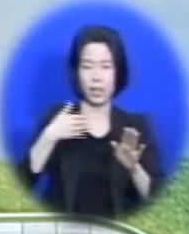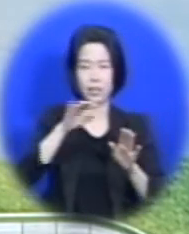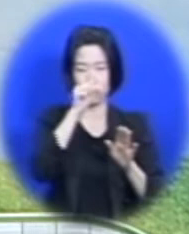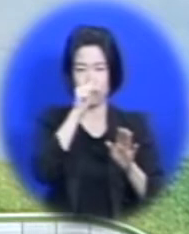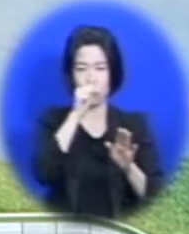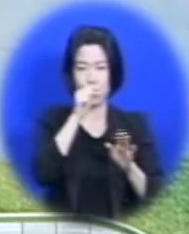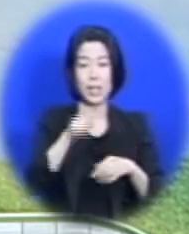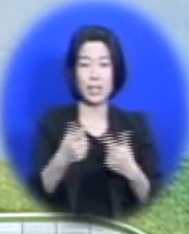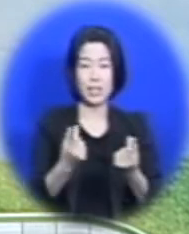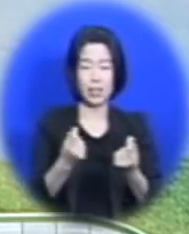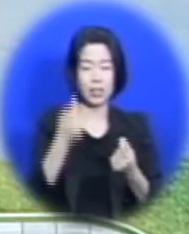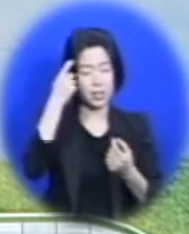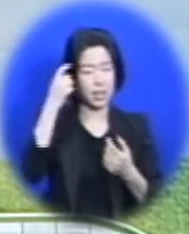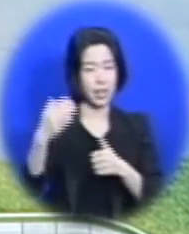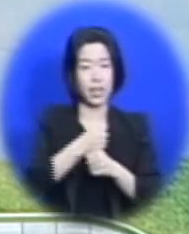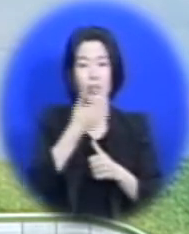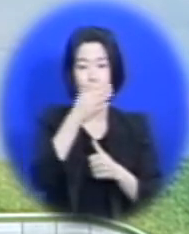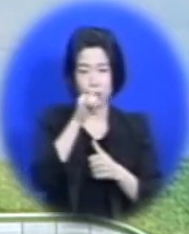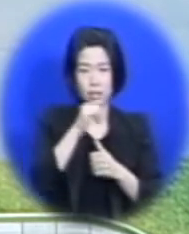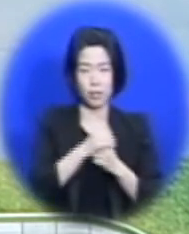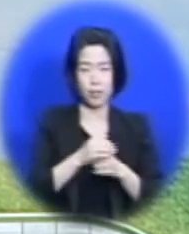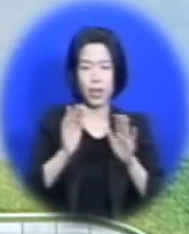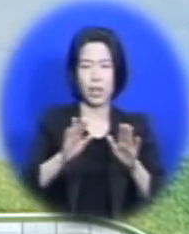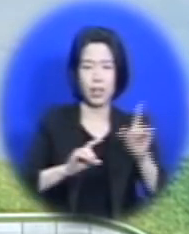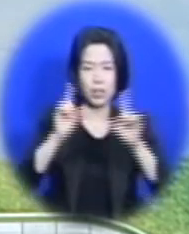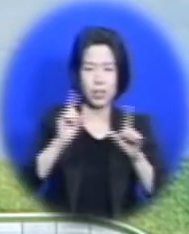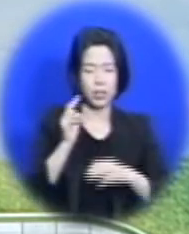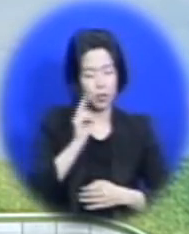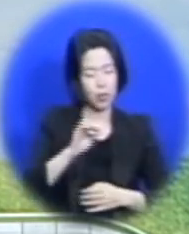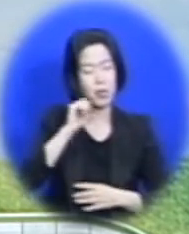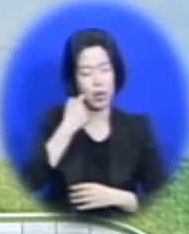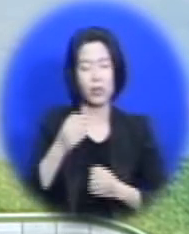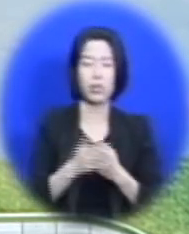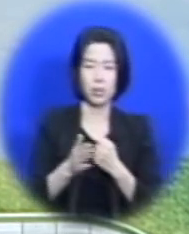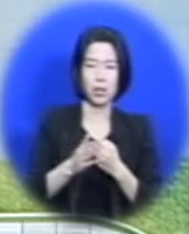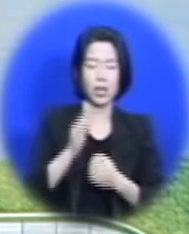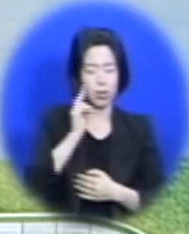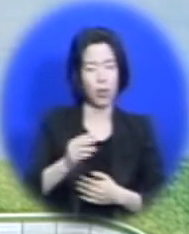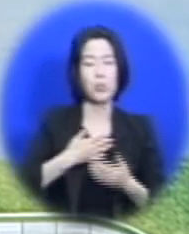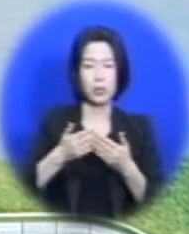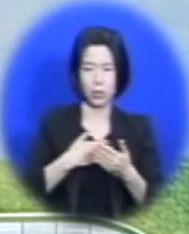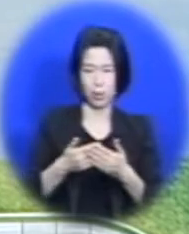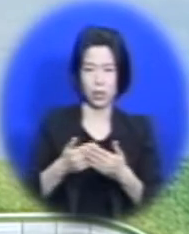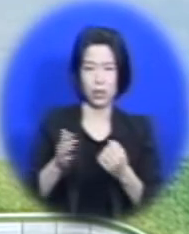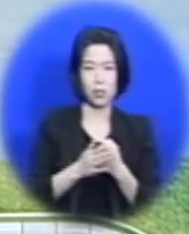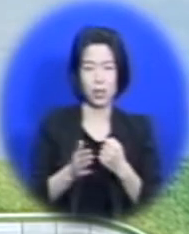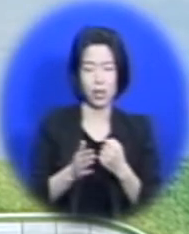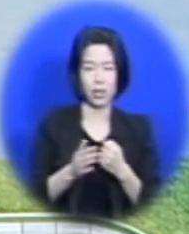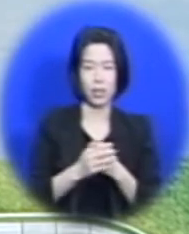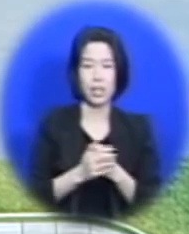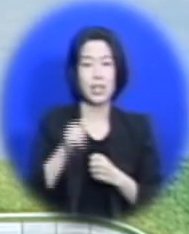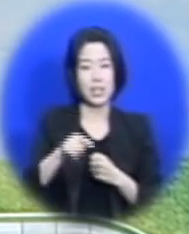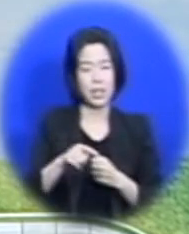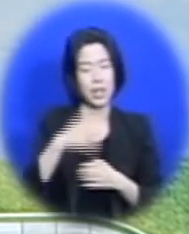우리도 이런 생각에 사로잡힐 때가 있잖아요. 현실이 너무 어려우면, 너무너무 두려우면, 그러면